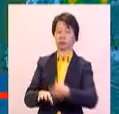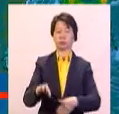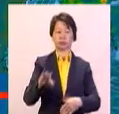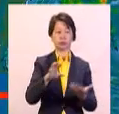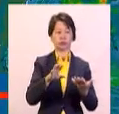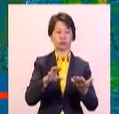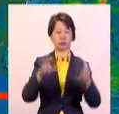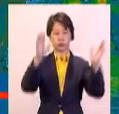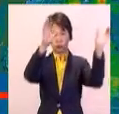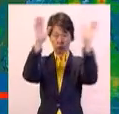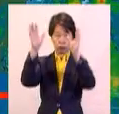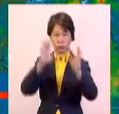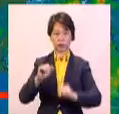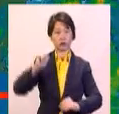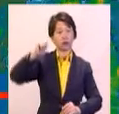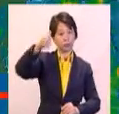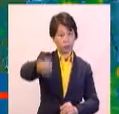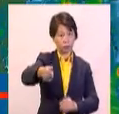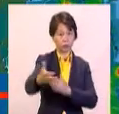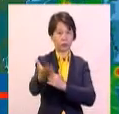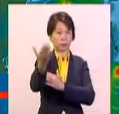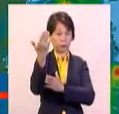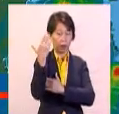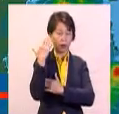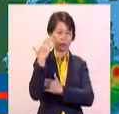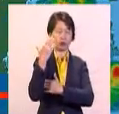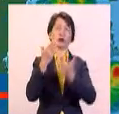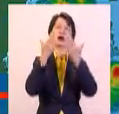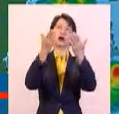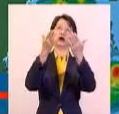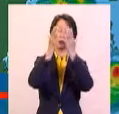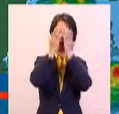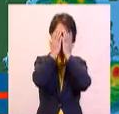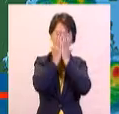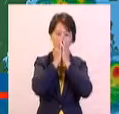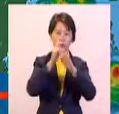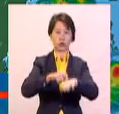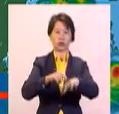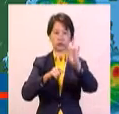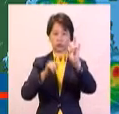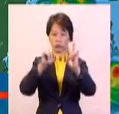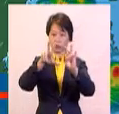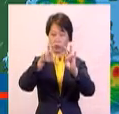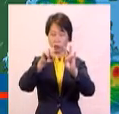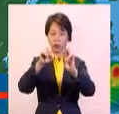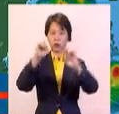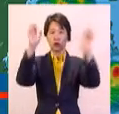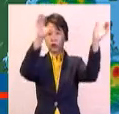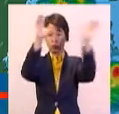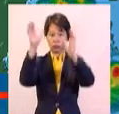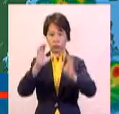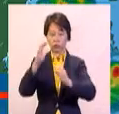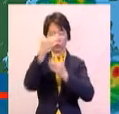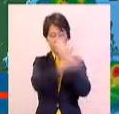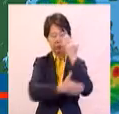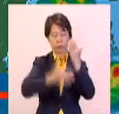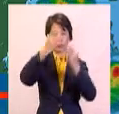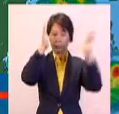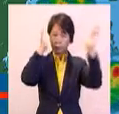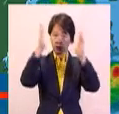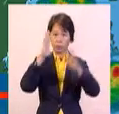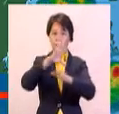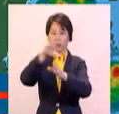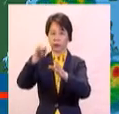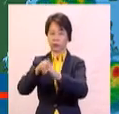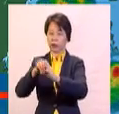ramalan cuaca pada keesokan pagi yang mana alhamdulillah sekitar jam 7.30 pagi keadaan cuaca di seluruh semenanjung Malaysia